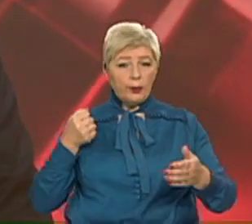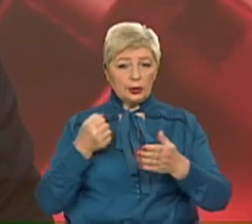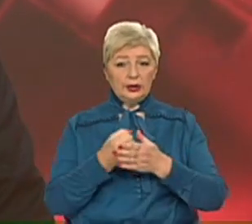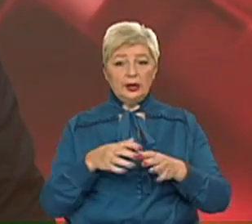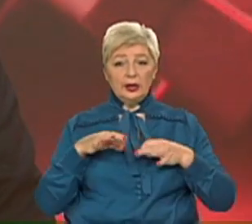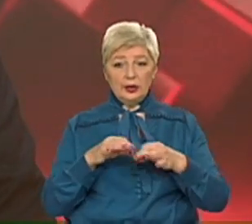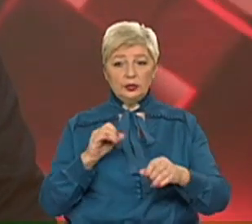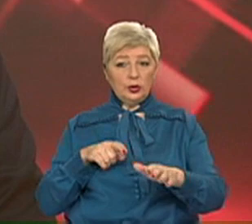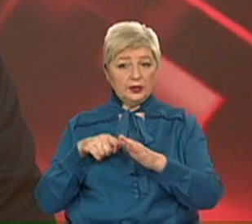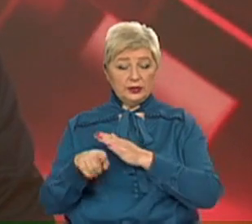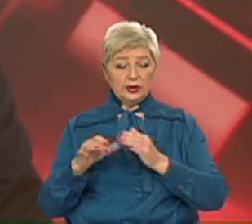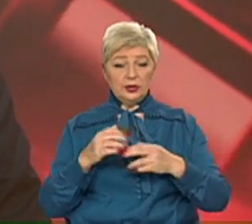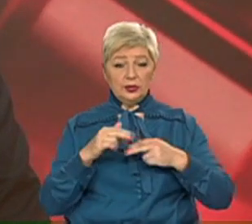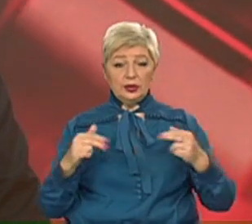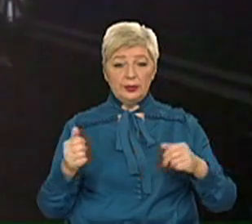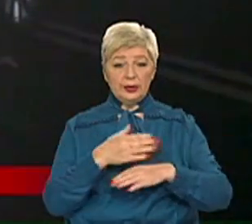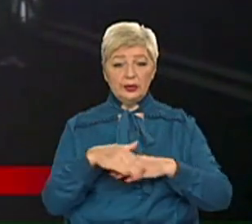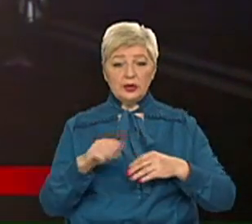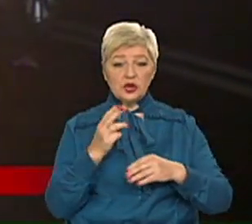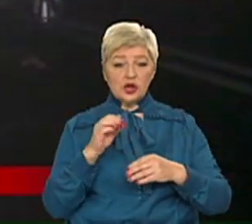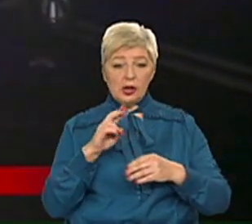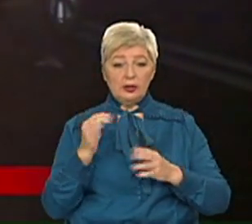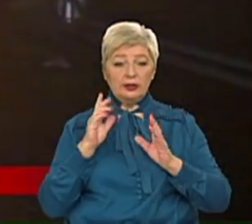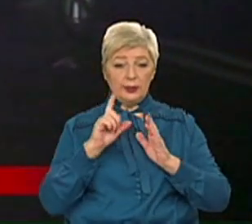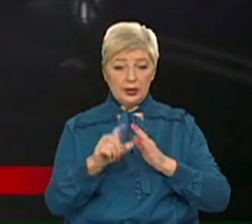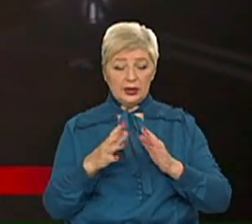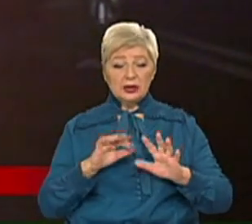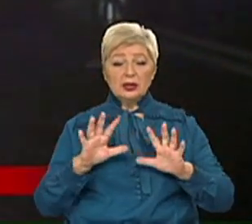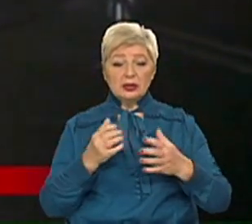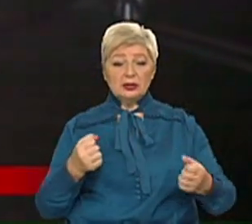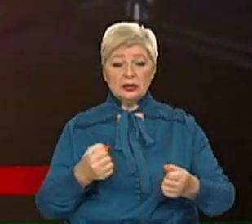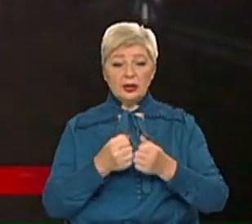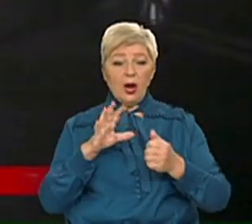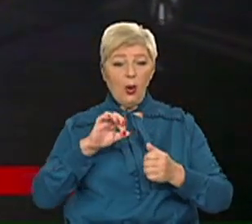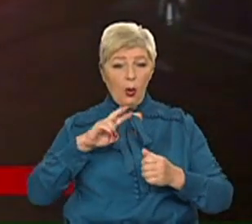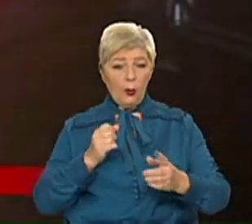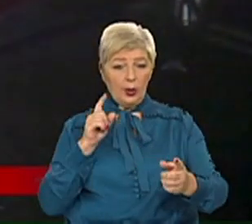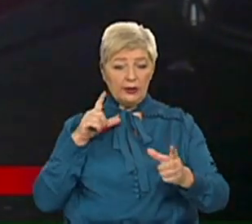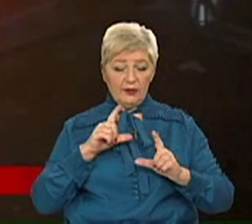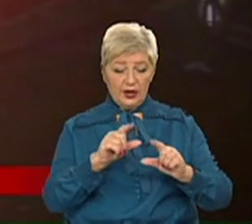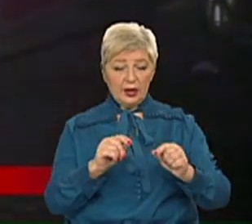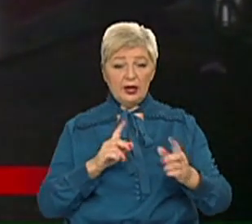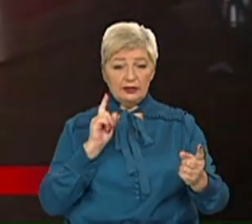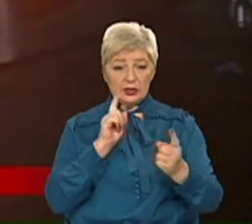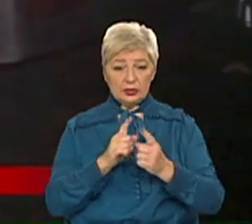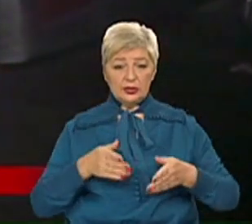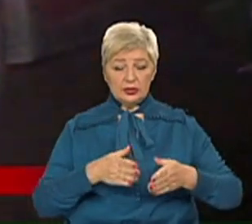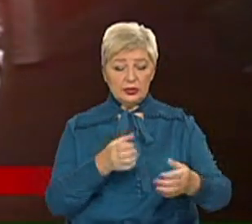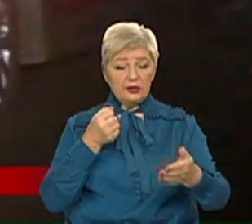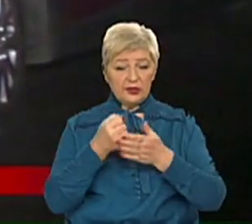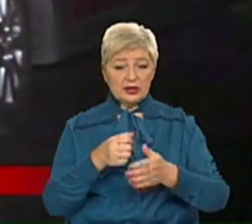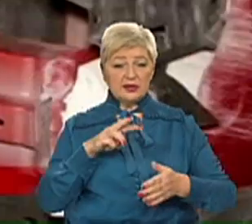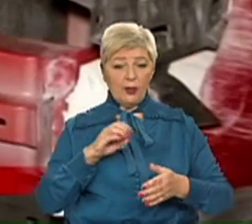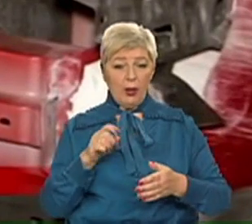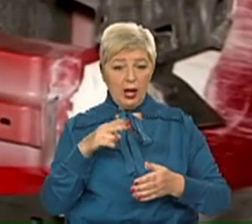Протаранив авто і втік. У Дніпрі на вулиці Шаховий проїзд сталася аварія. «Опель» виїхав на зустрічну смугу і врізався в